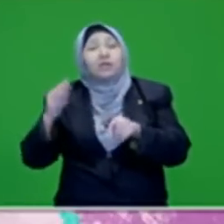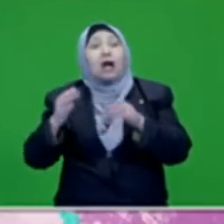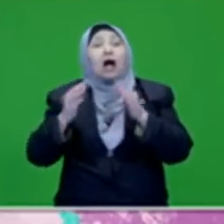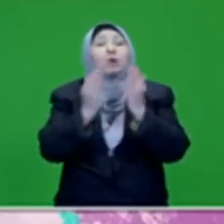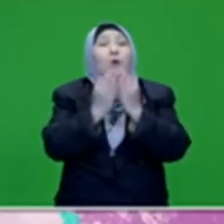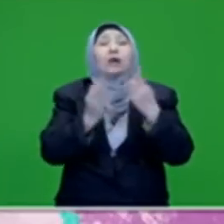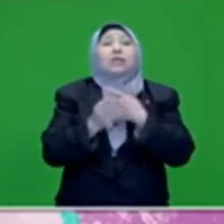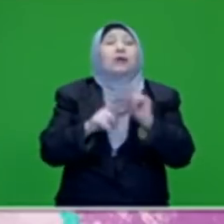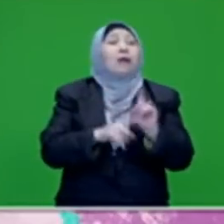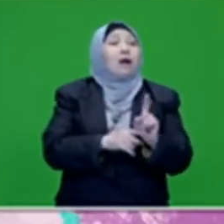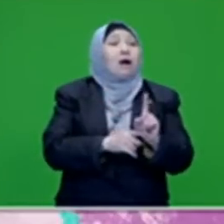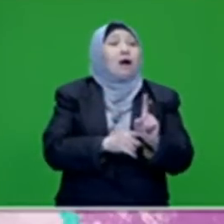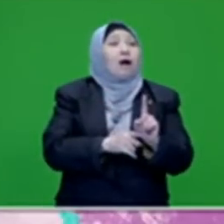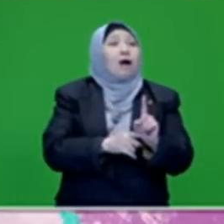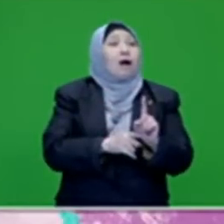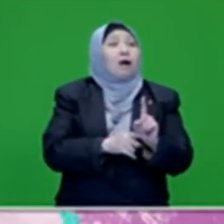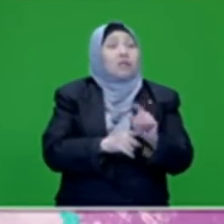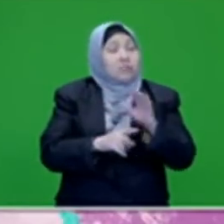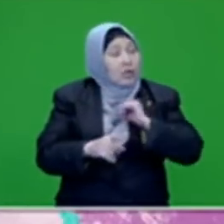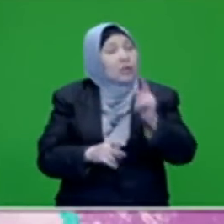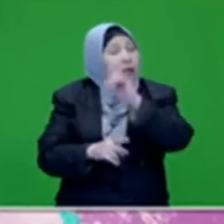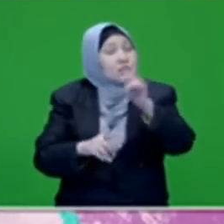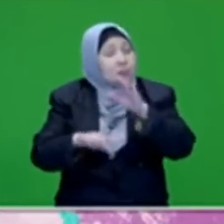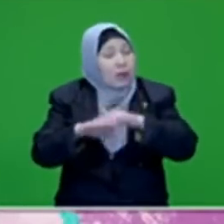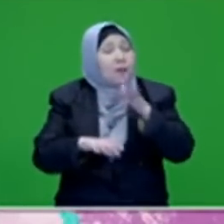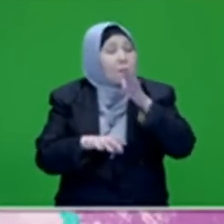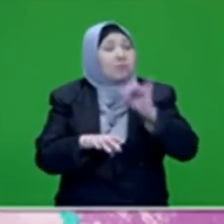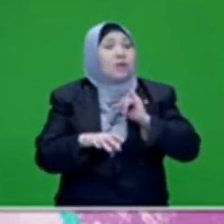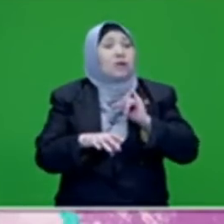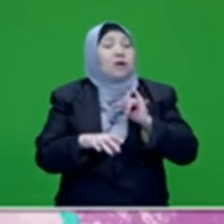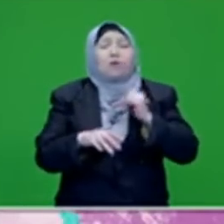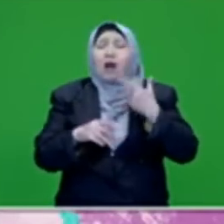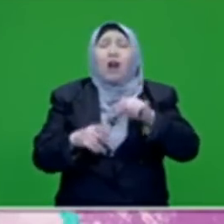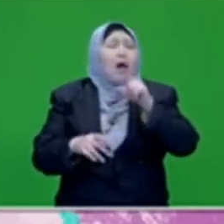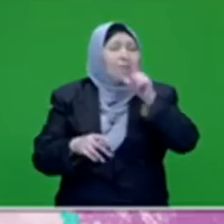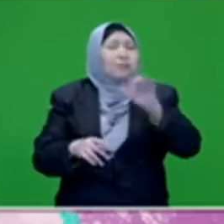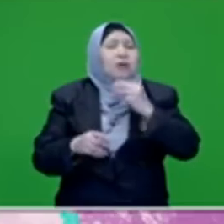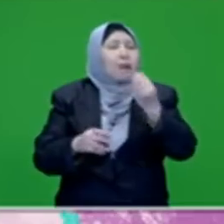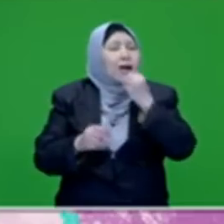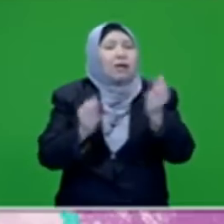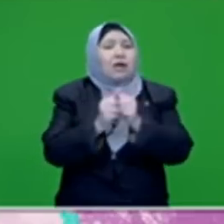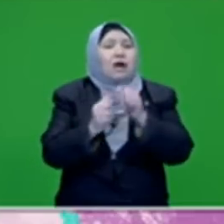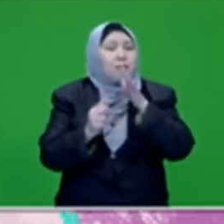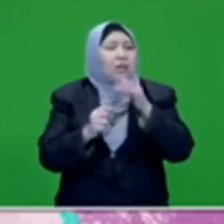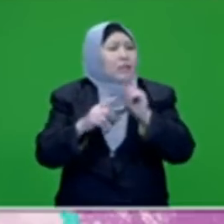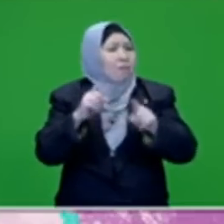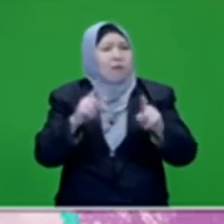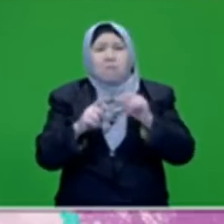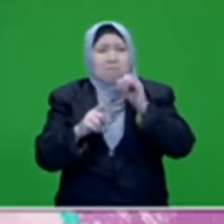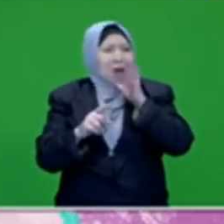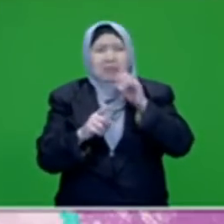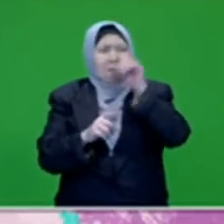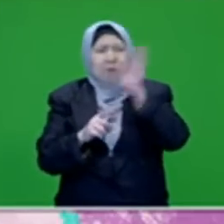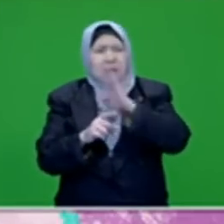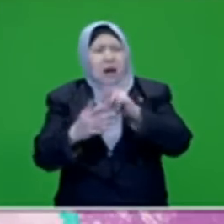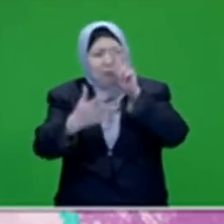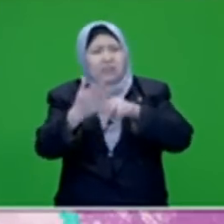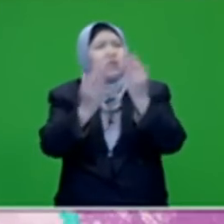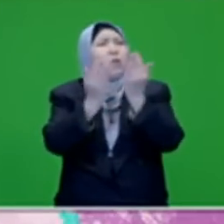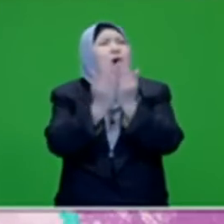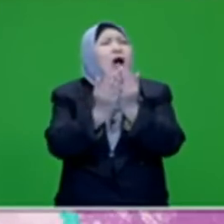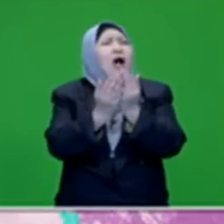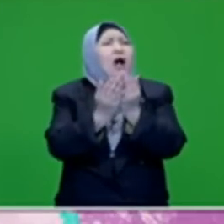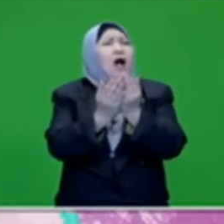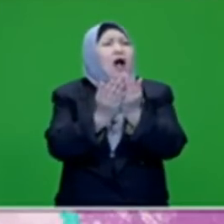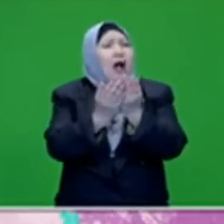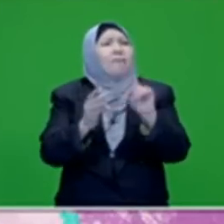mak? Saya tanya satu soalan mak saya. Dah lama dah saya makan dengan mak, tapi sekali pun mak tak baca doa. Mak tak terima kasih pun bagi